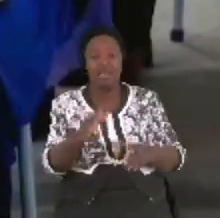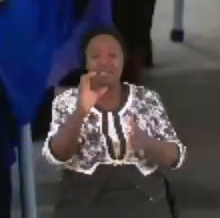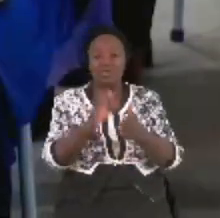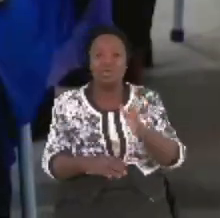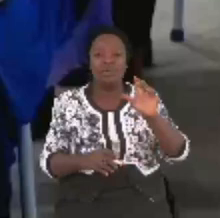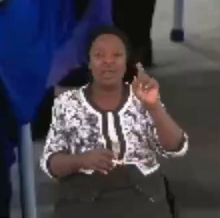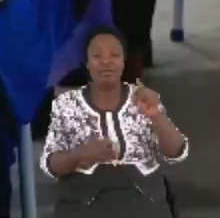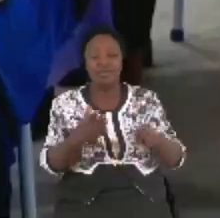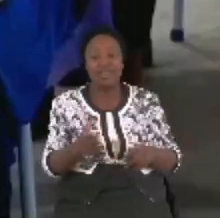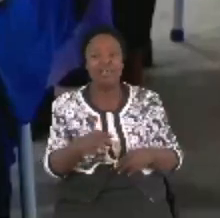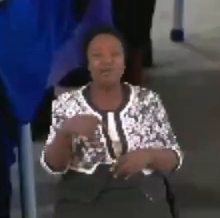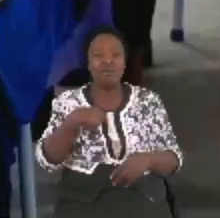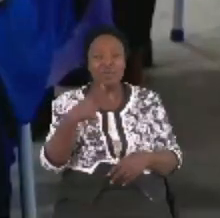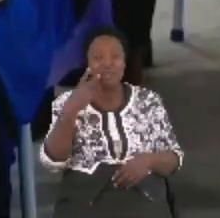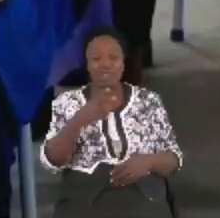Chapitre 11.